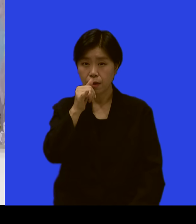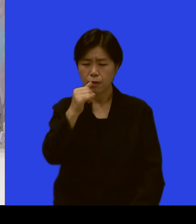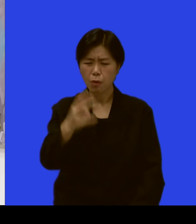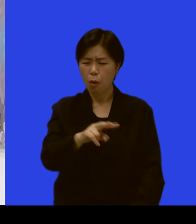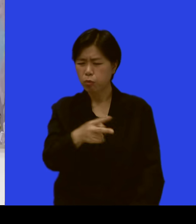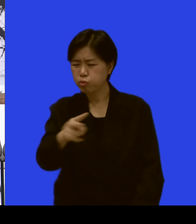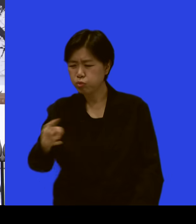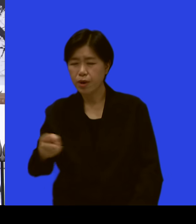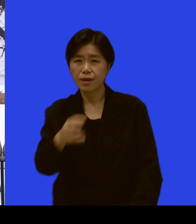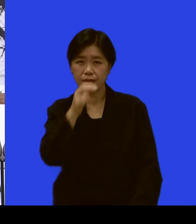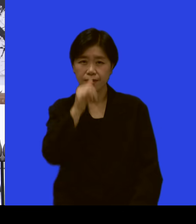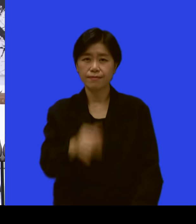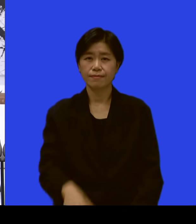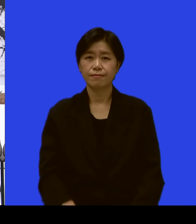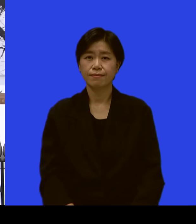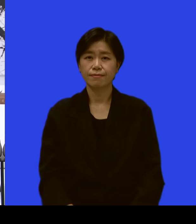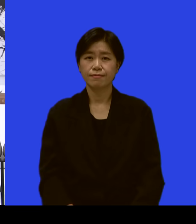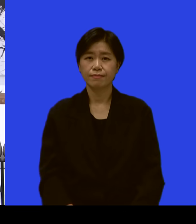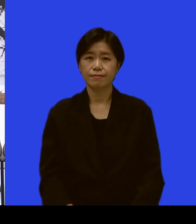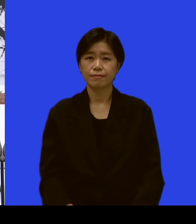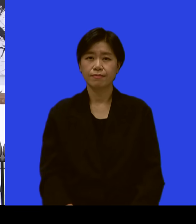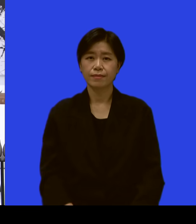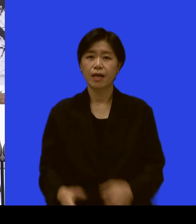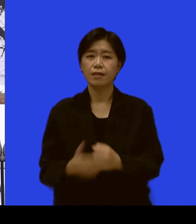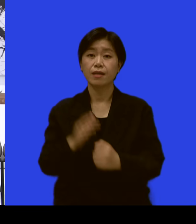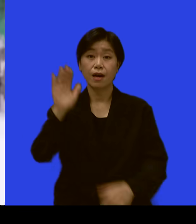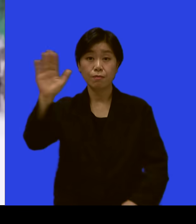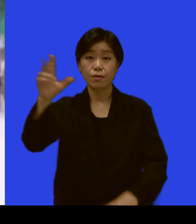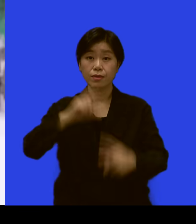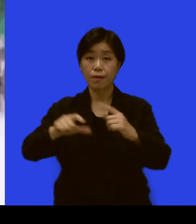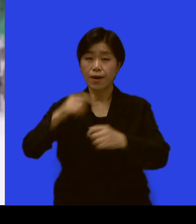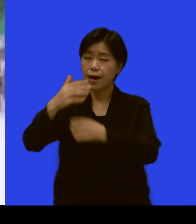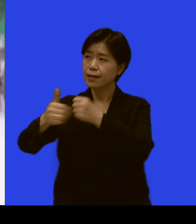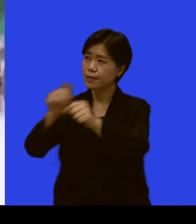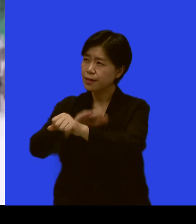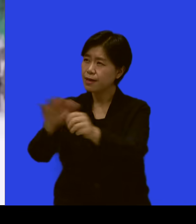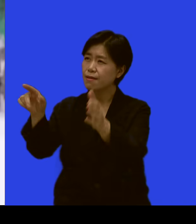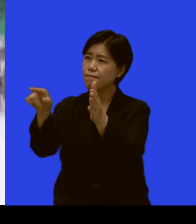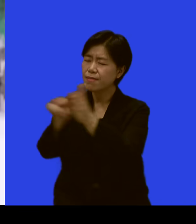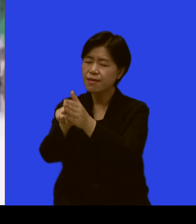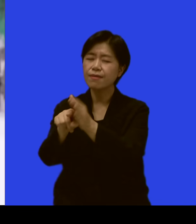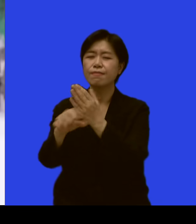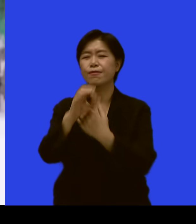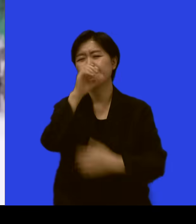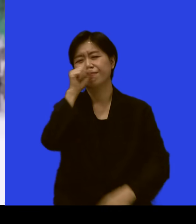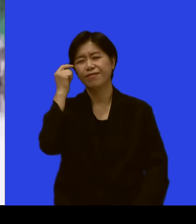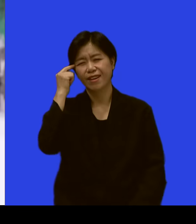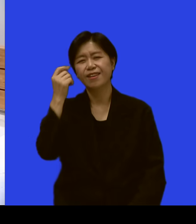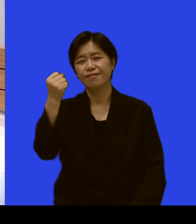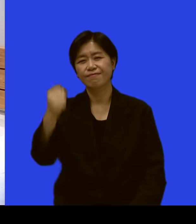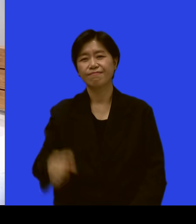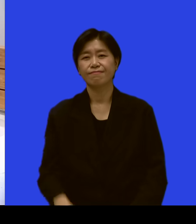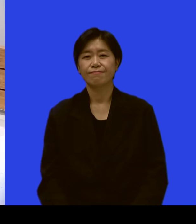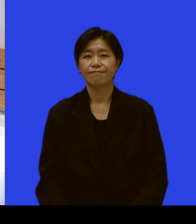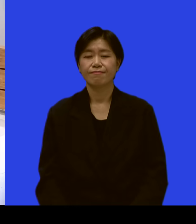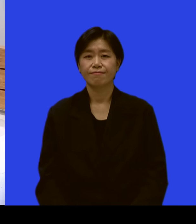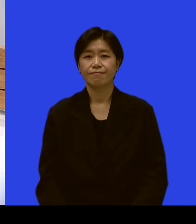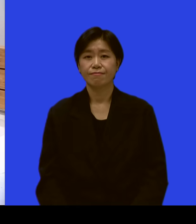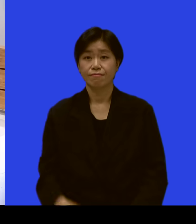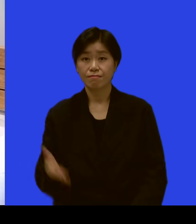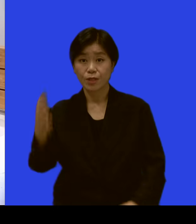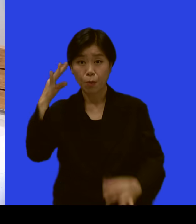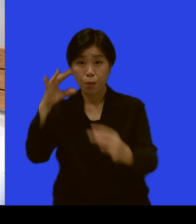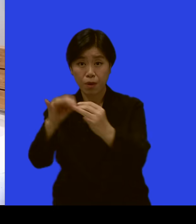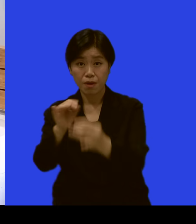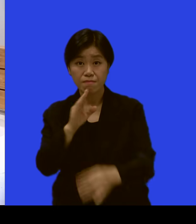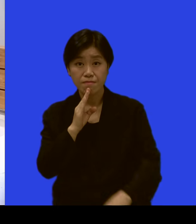반복인 것 같아요. 그래서 더 하나님 잘 믿고 싶은 마음이 있습니다. 굉장히 공감하시나 봐요.